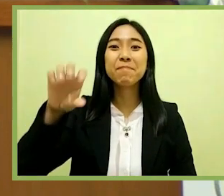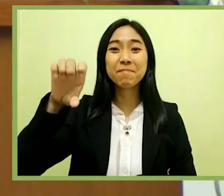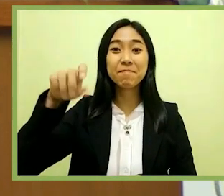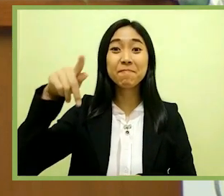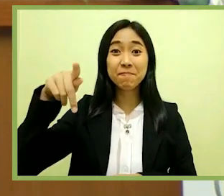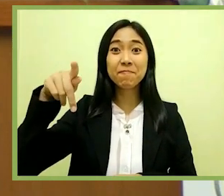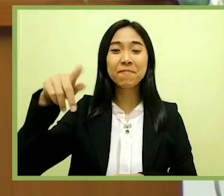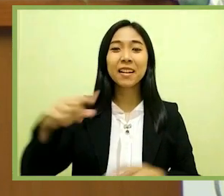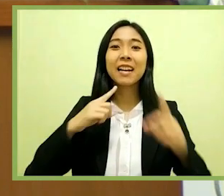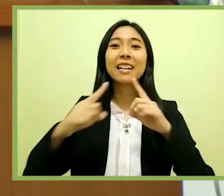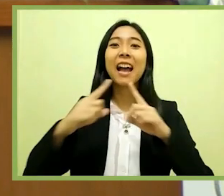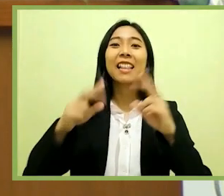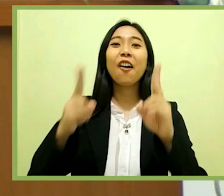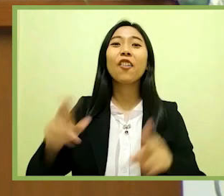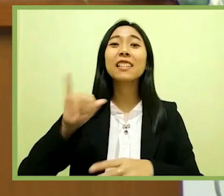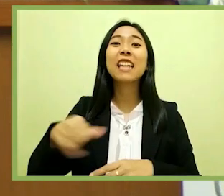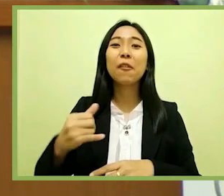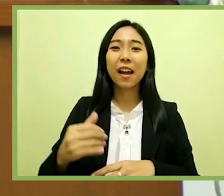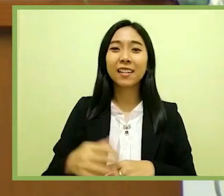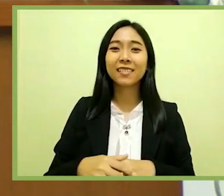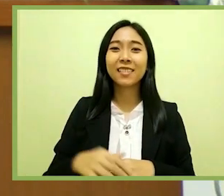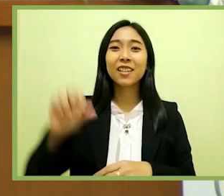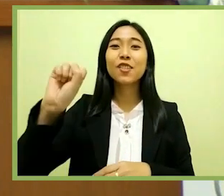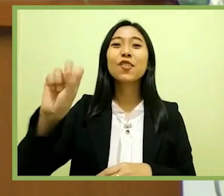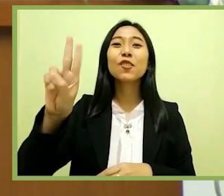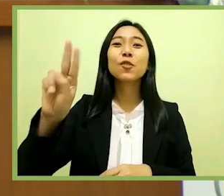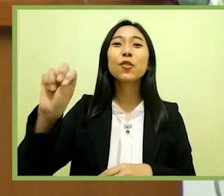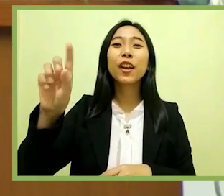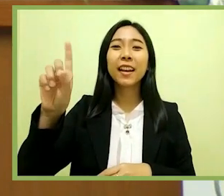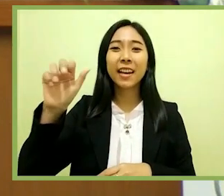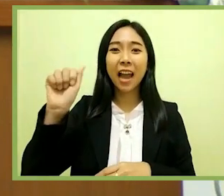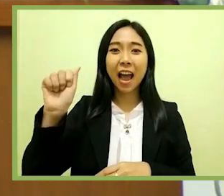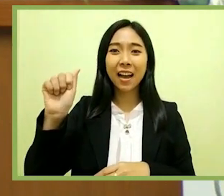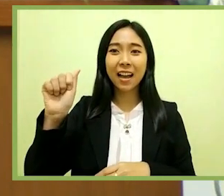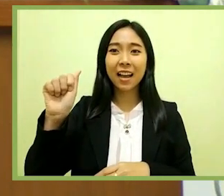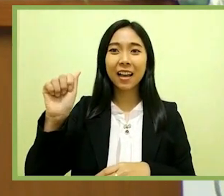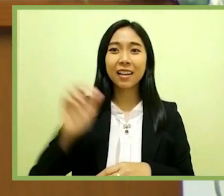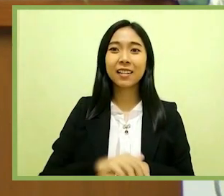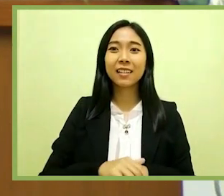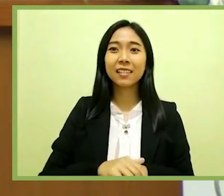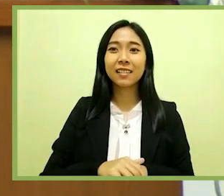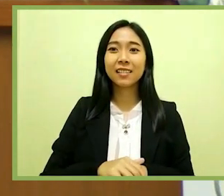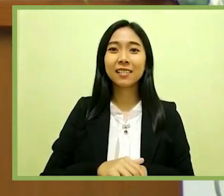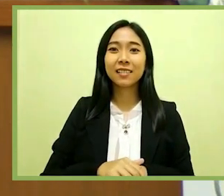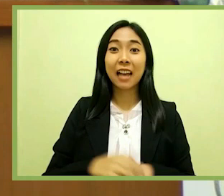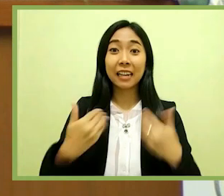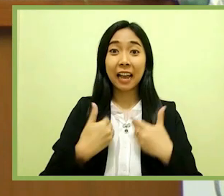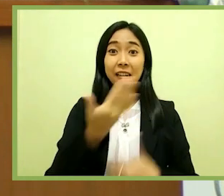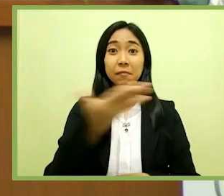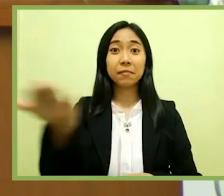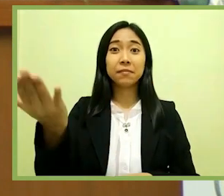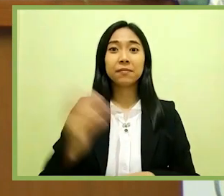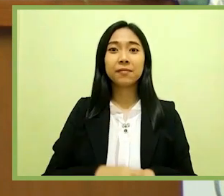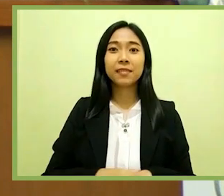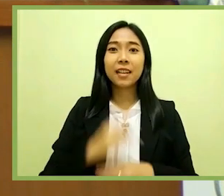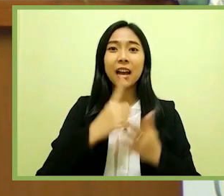Nama yang katanya mah Sunda pisan gitu ya, Sunda banget. Kalau ada,